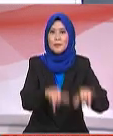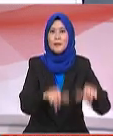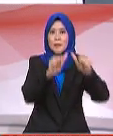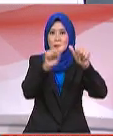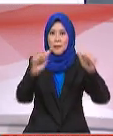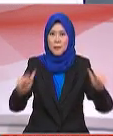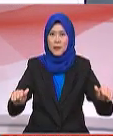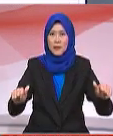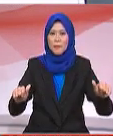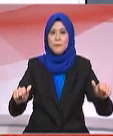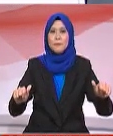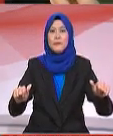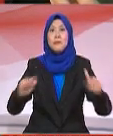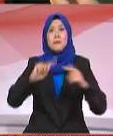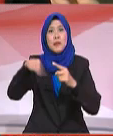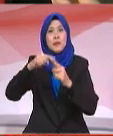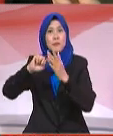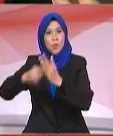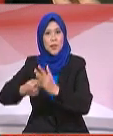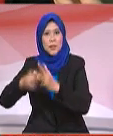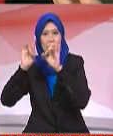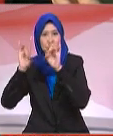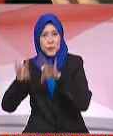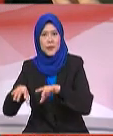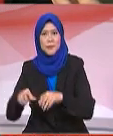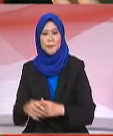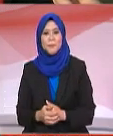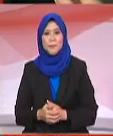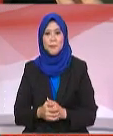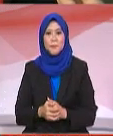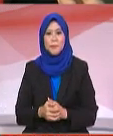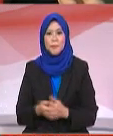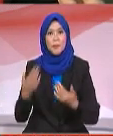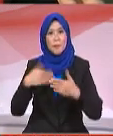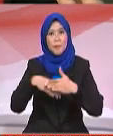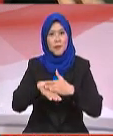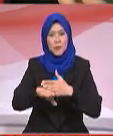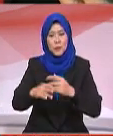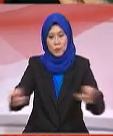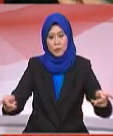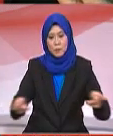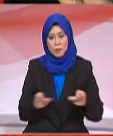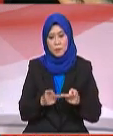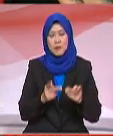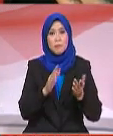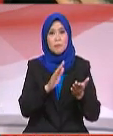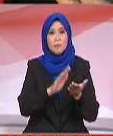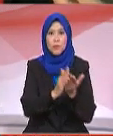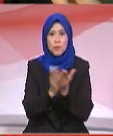sepanjang peperiksaan dijalankan. Kemudian bila sampai masuk ke kawasan sekolah, mereka